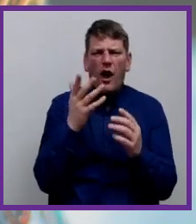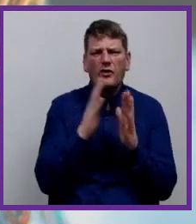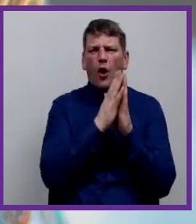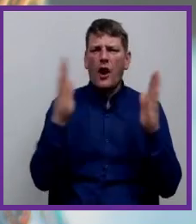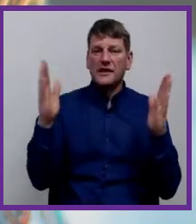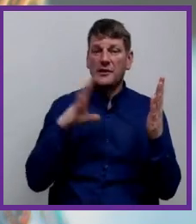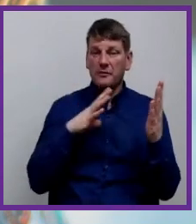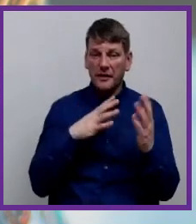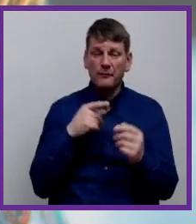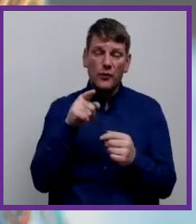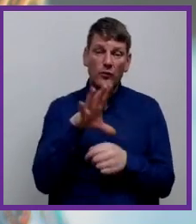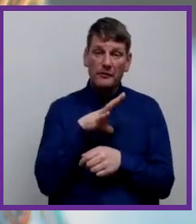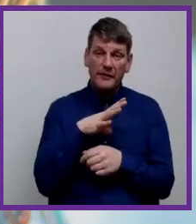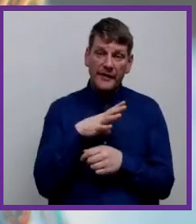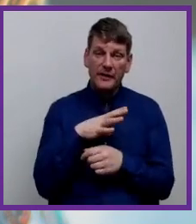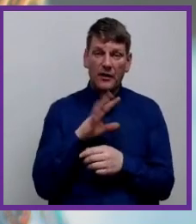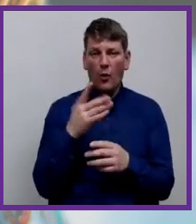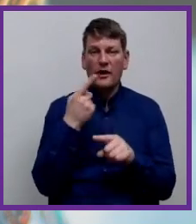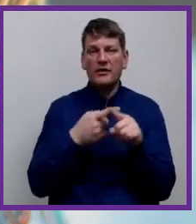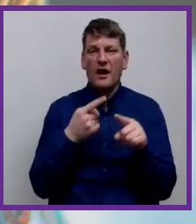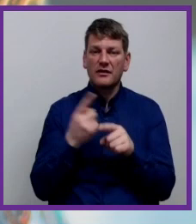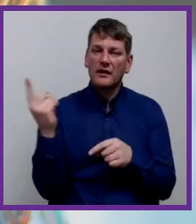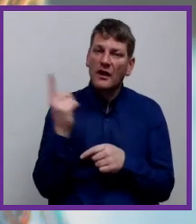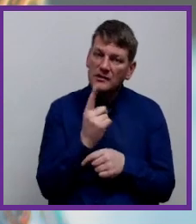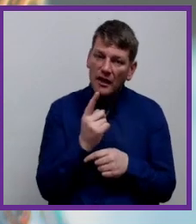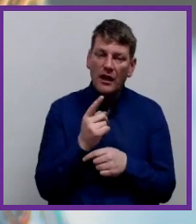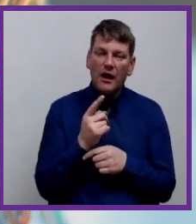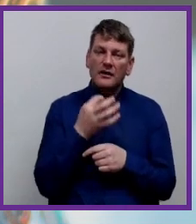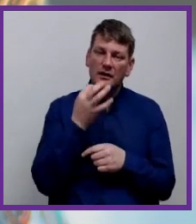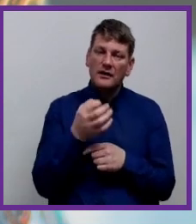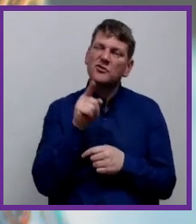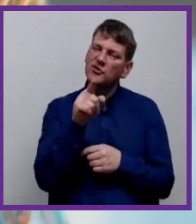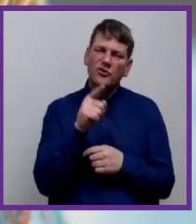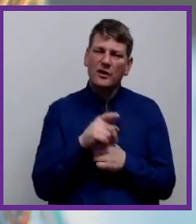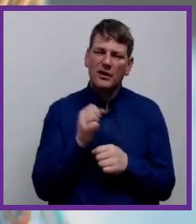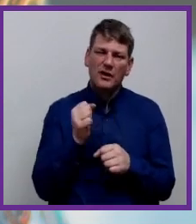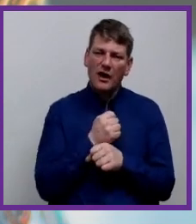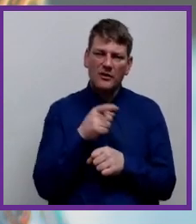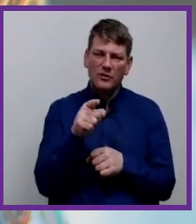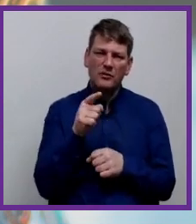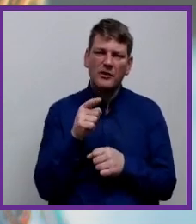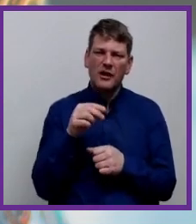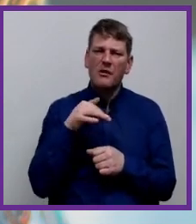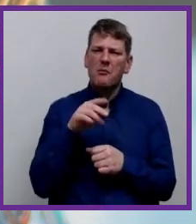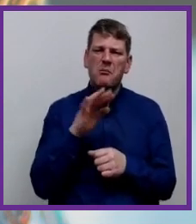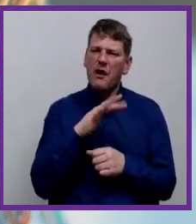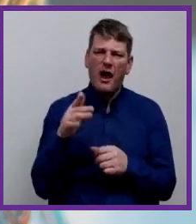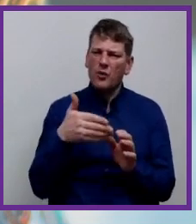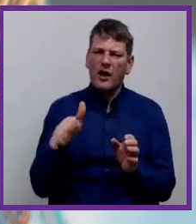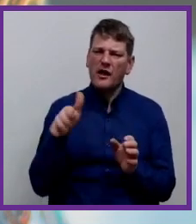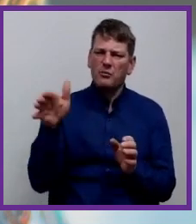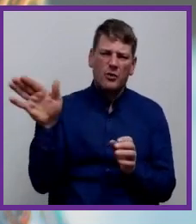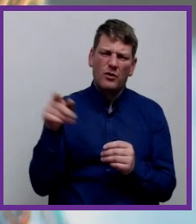bija, ka tā tante nāca klāt un teica, nu šito gan ejiet ar bērnu prom, šitas nav priekš bērnā.